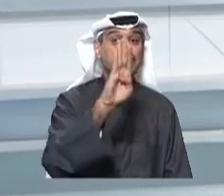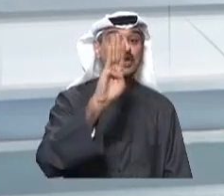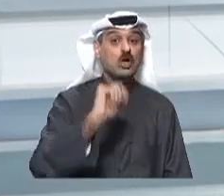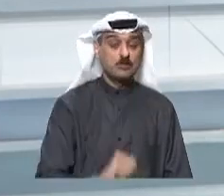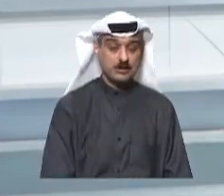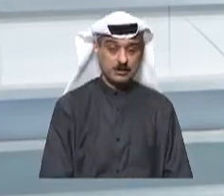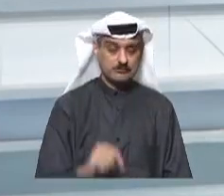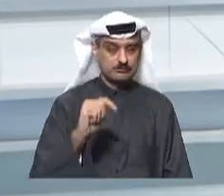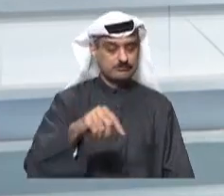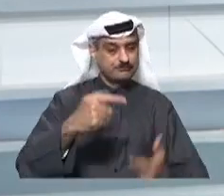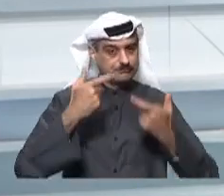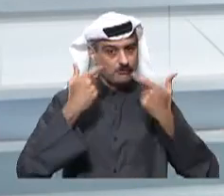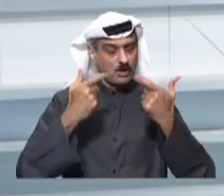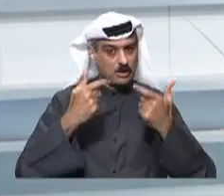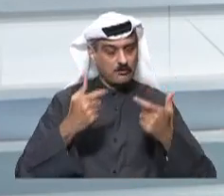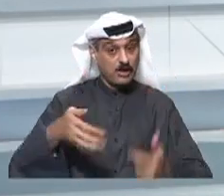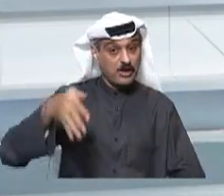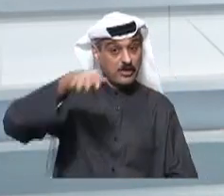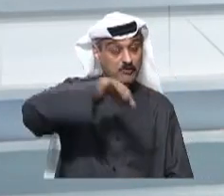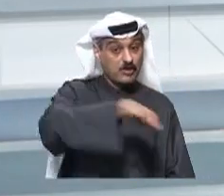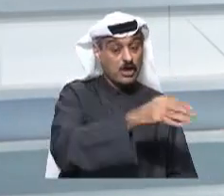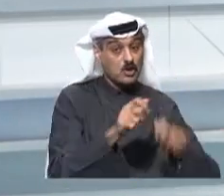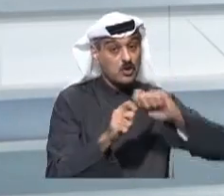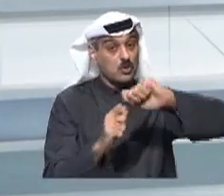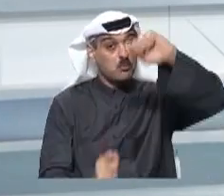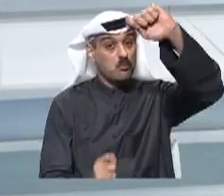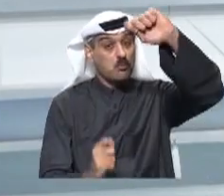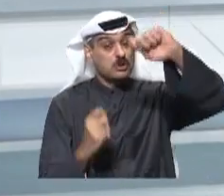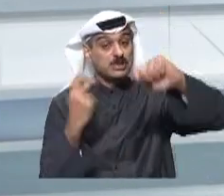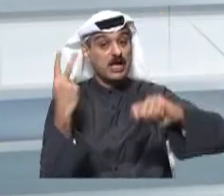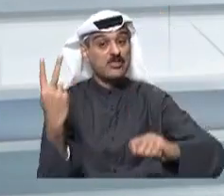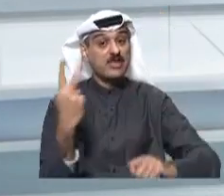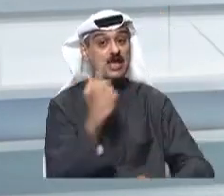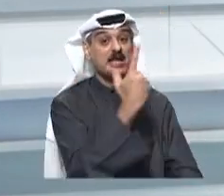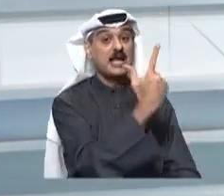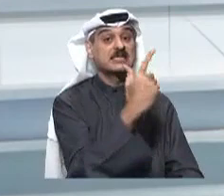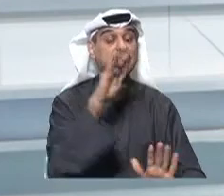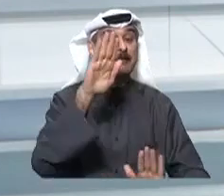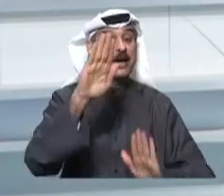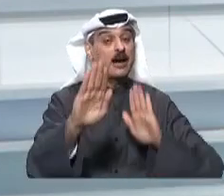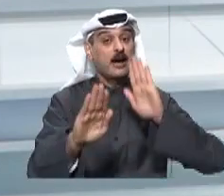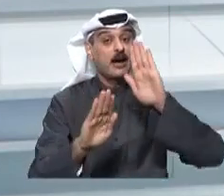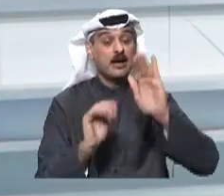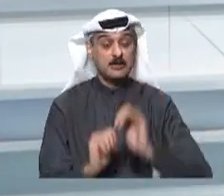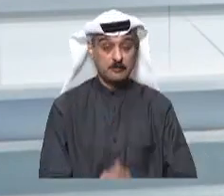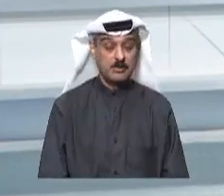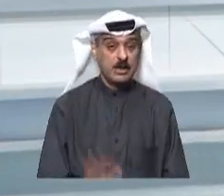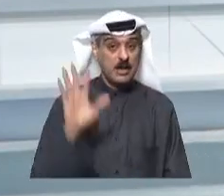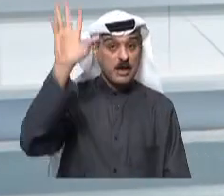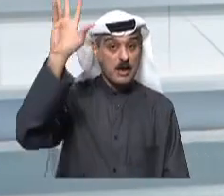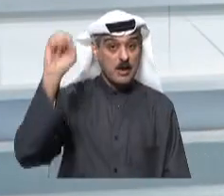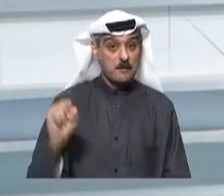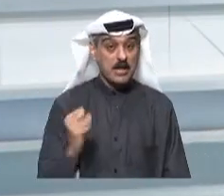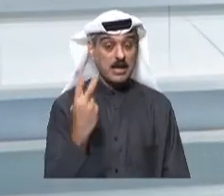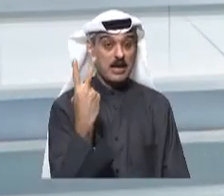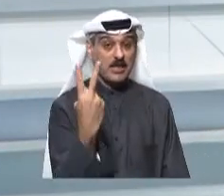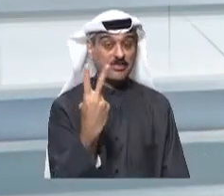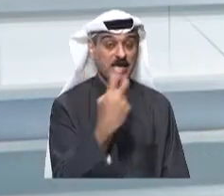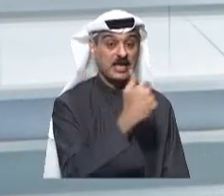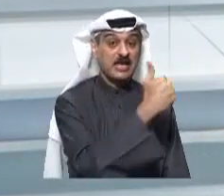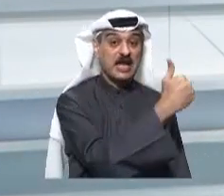في الساعة. لذلك ارتفاع الموج في نهار يوم الغد قد يصل ما بين 2 إلى 7 أقدام، ومساء قد يصل ما بين